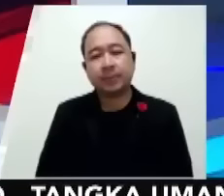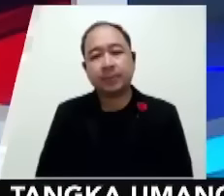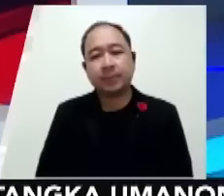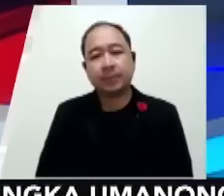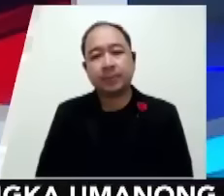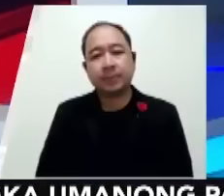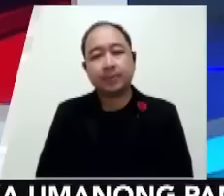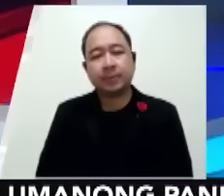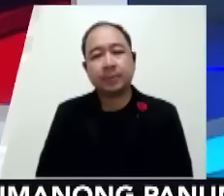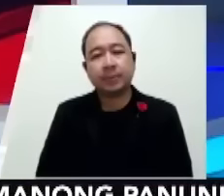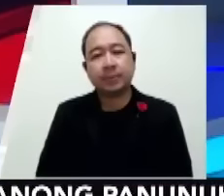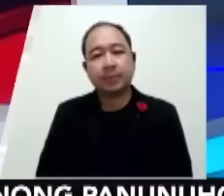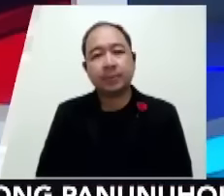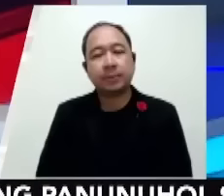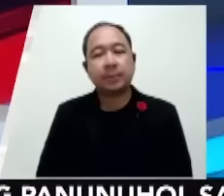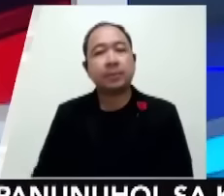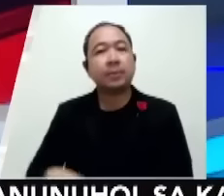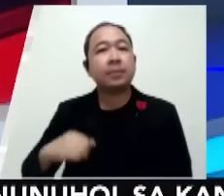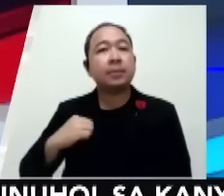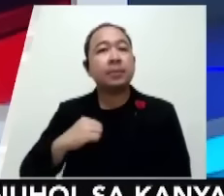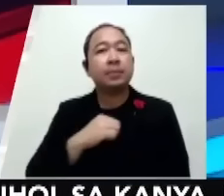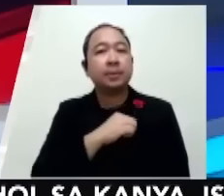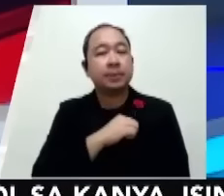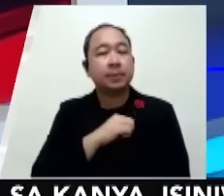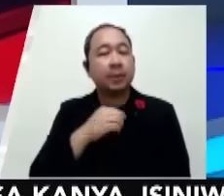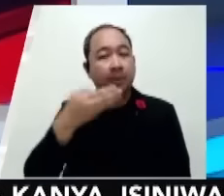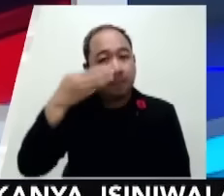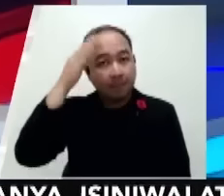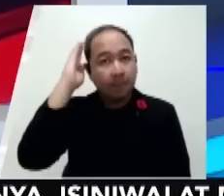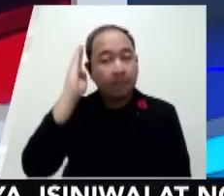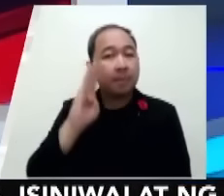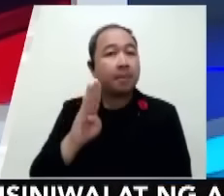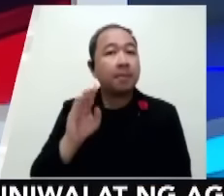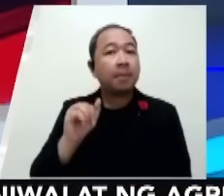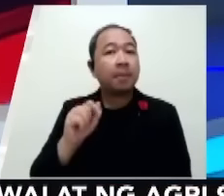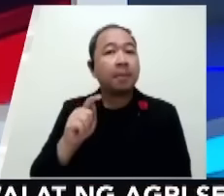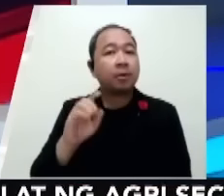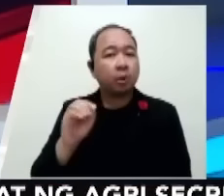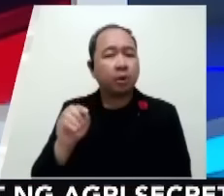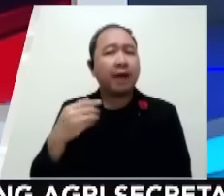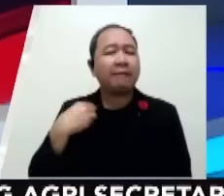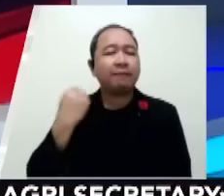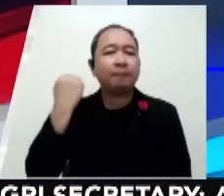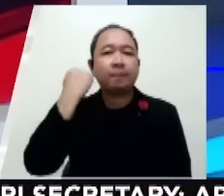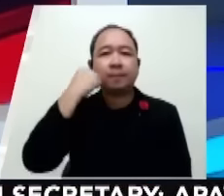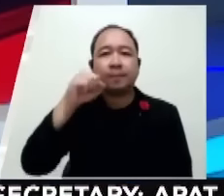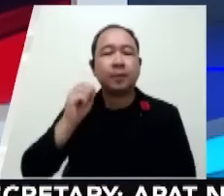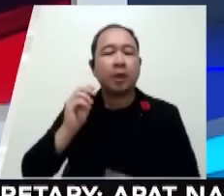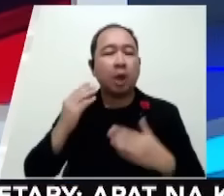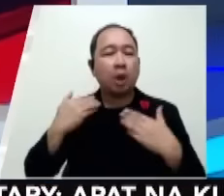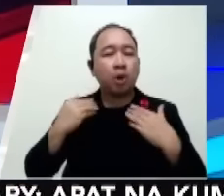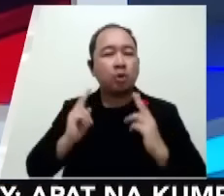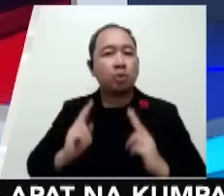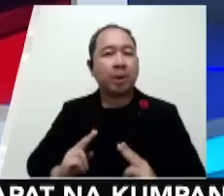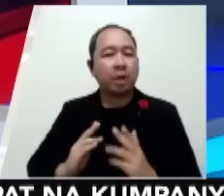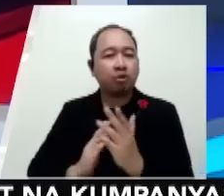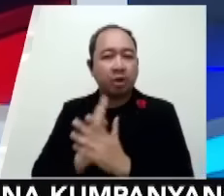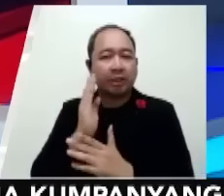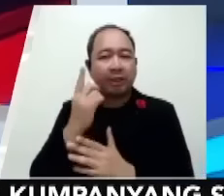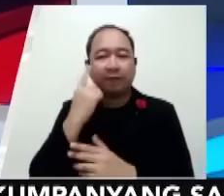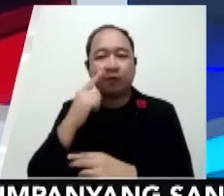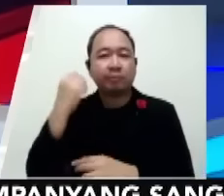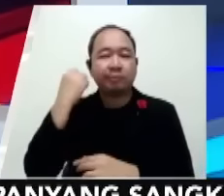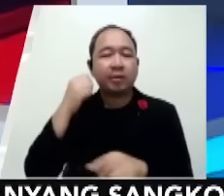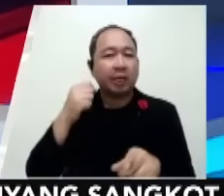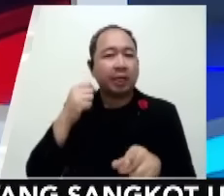Inamin ni Senador Ronald Bato de la Rosa na may mga paglabag sa karapatang pantao sa pagpapatupad ng Duterte drug war. Pero gate niya,